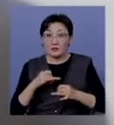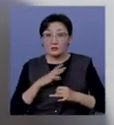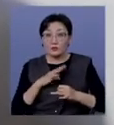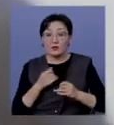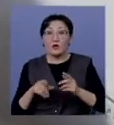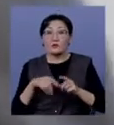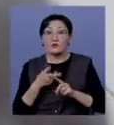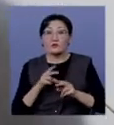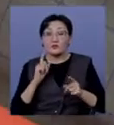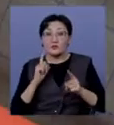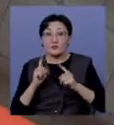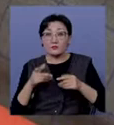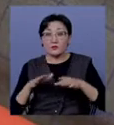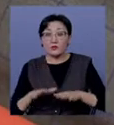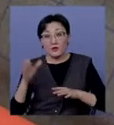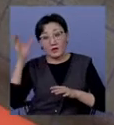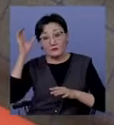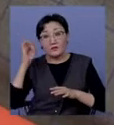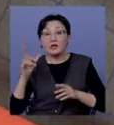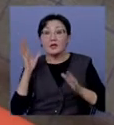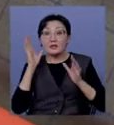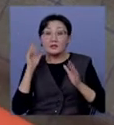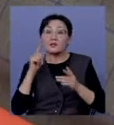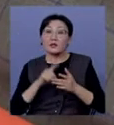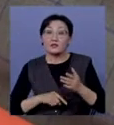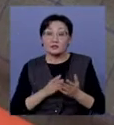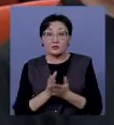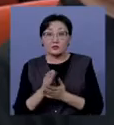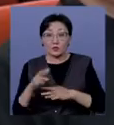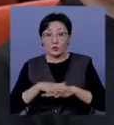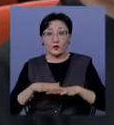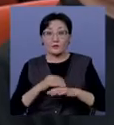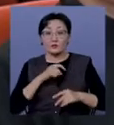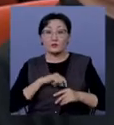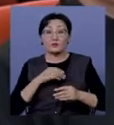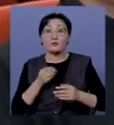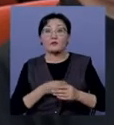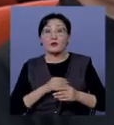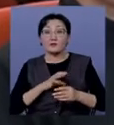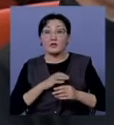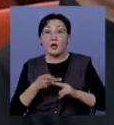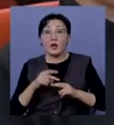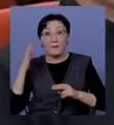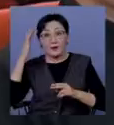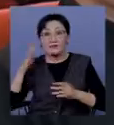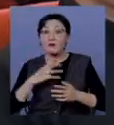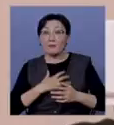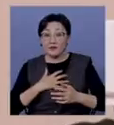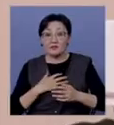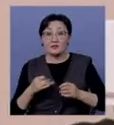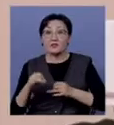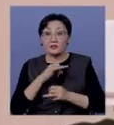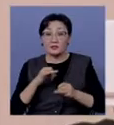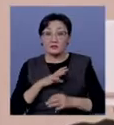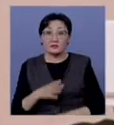Игі басқосу төрінен орын алған ғалымдар мен дін қайраткерлері қоғамдағы рухани құндылықтардың мәні мен маңызына айрықша тоқталды.